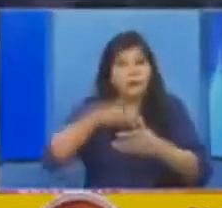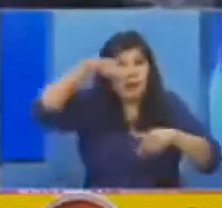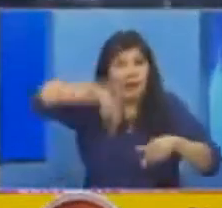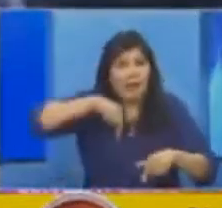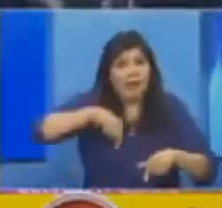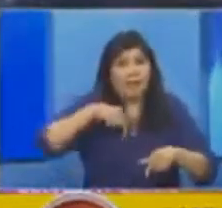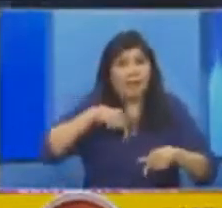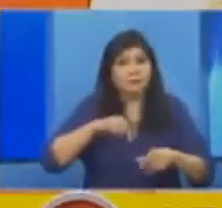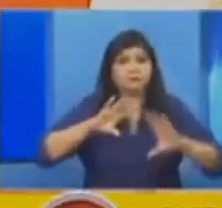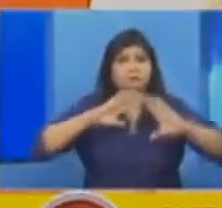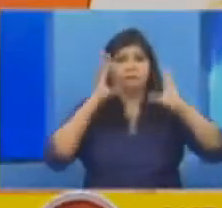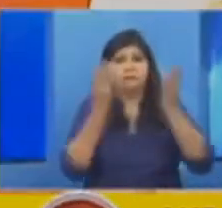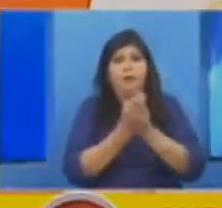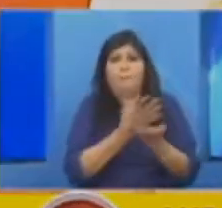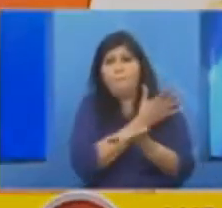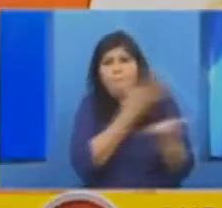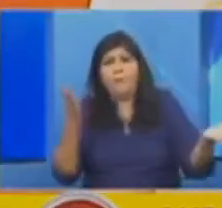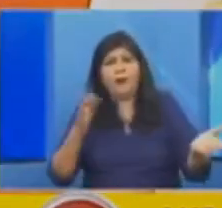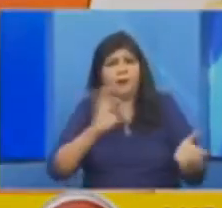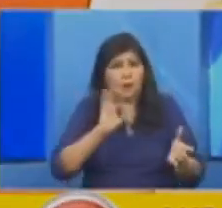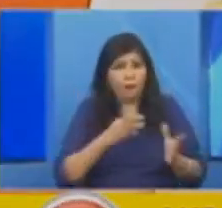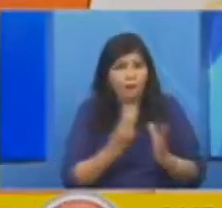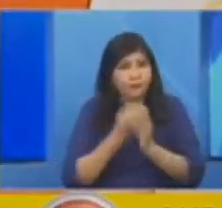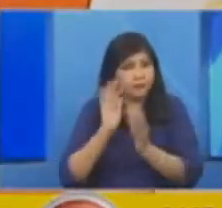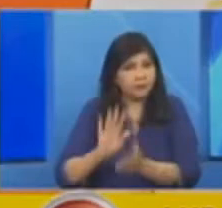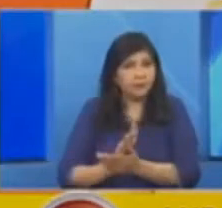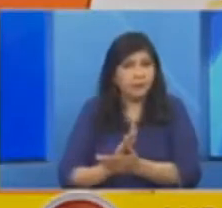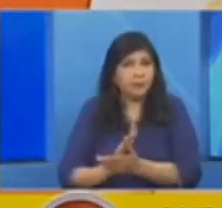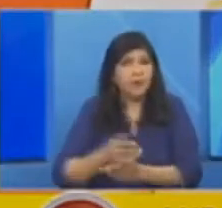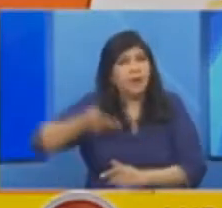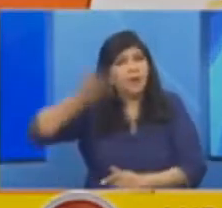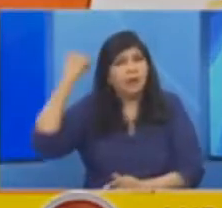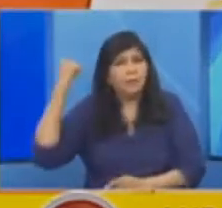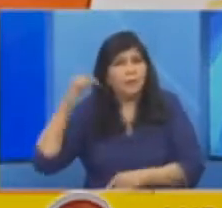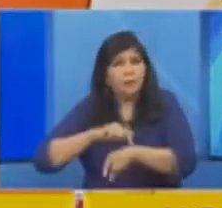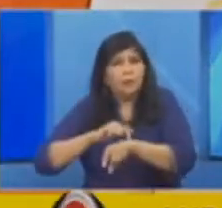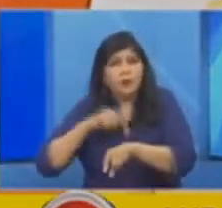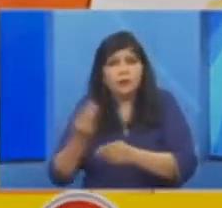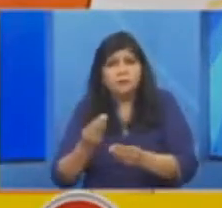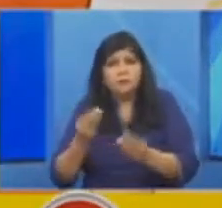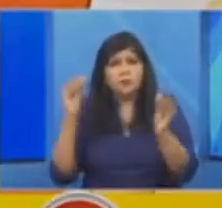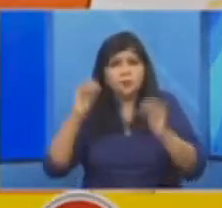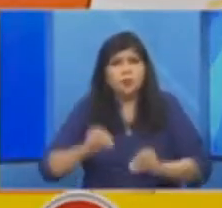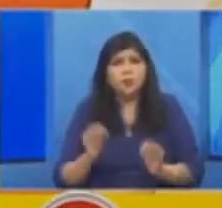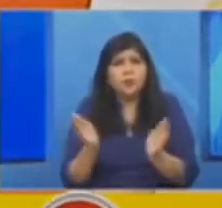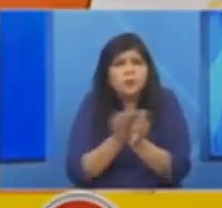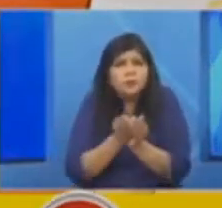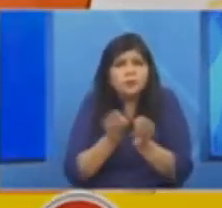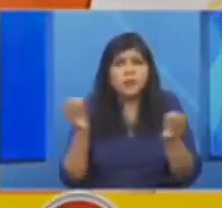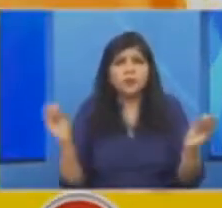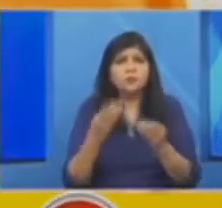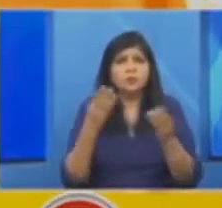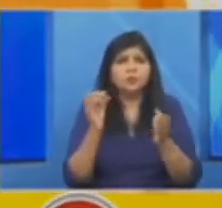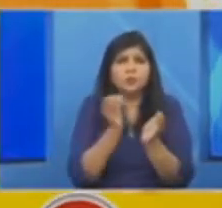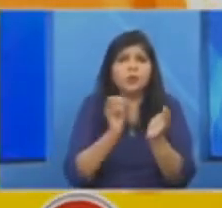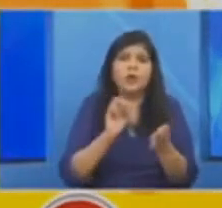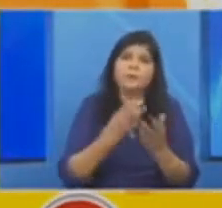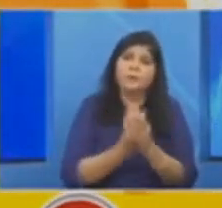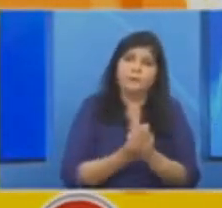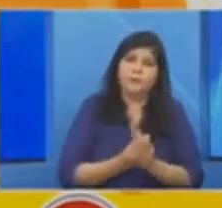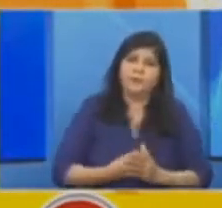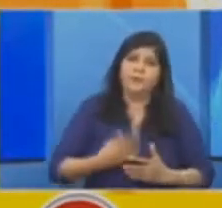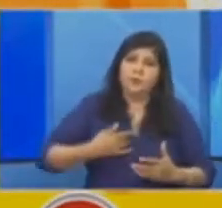दुनिया में बहुत बड़ी-बड़ी कंपनिया नजर आती हैं न, बेबी कभी start-up हुआ करती थी, प्रिये